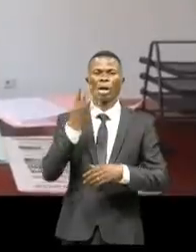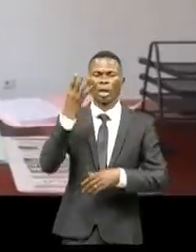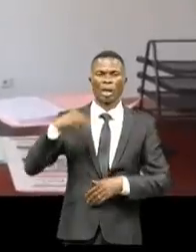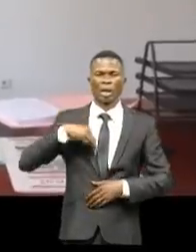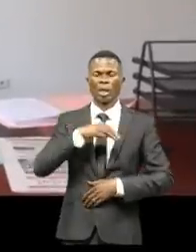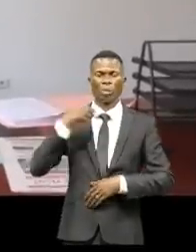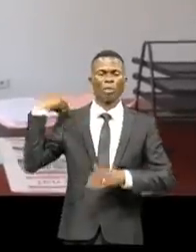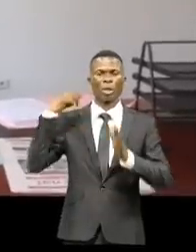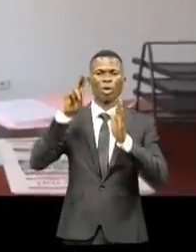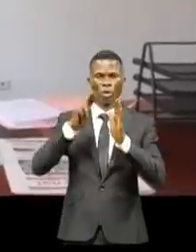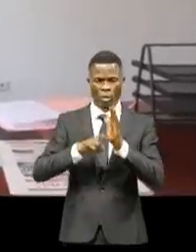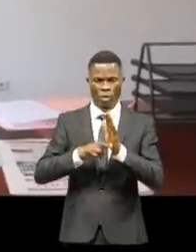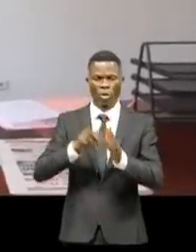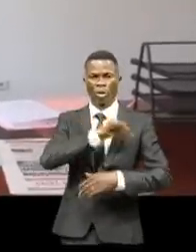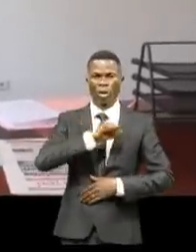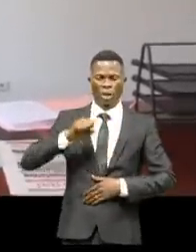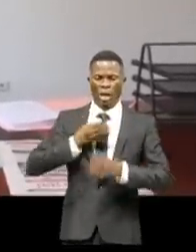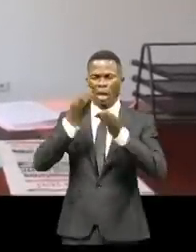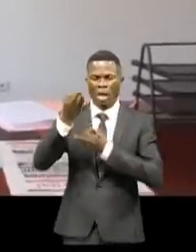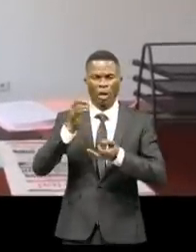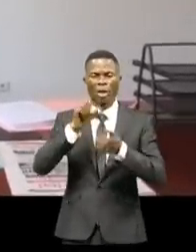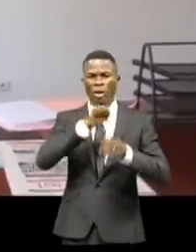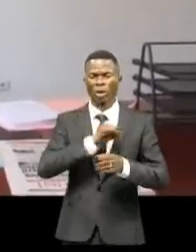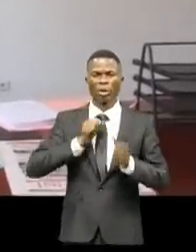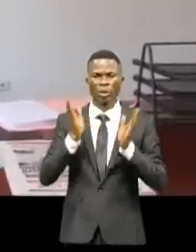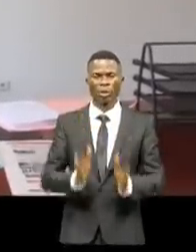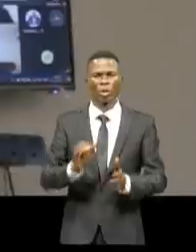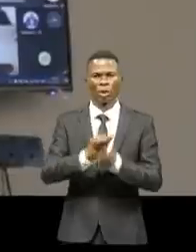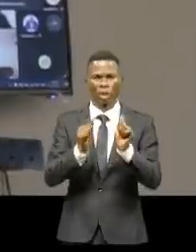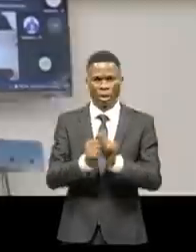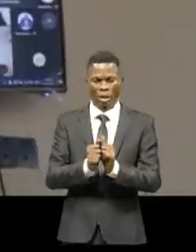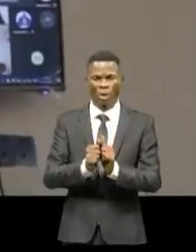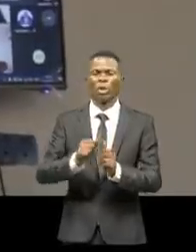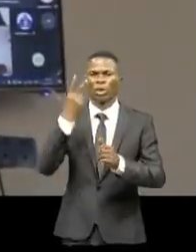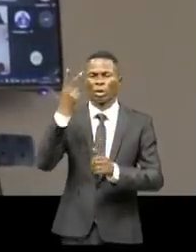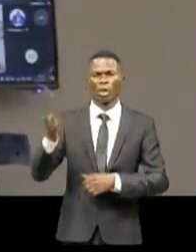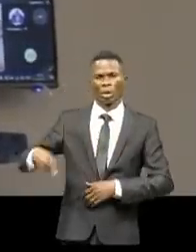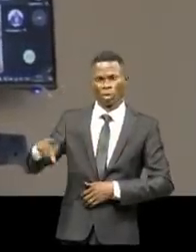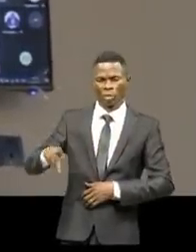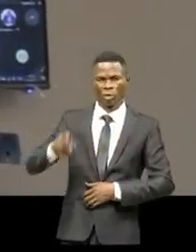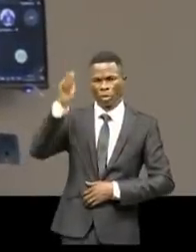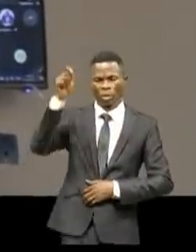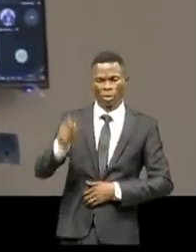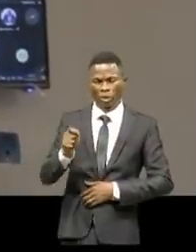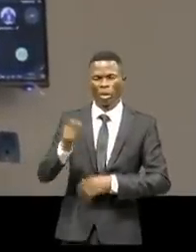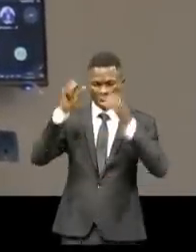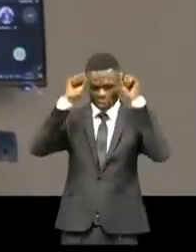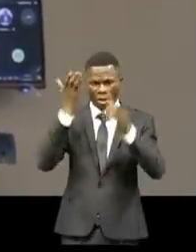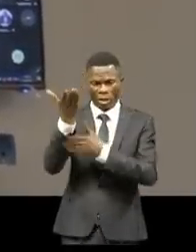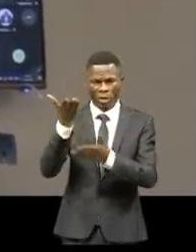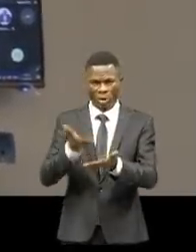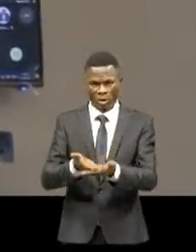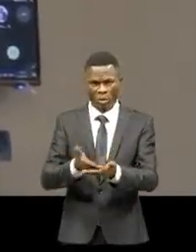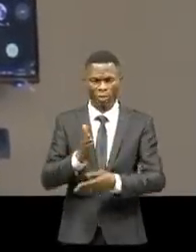du gouvernement au Sénat pour éclairer les sénateurs à propos de l'état de siège décrété par le président de la République.